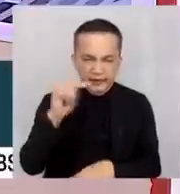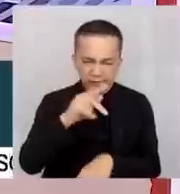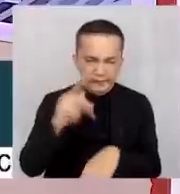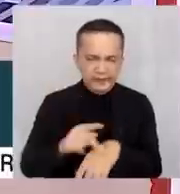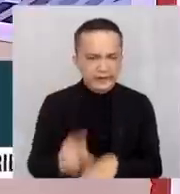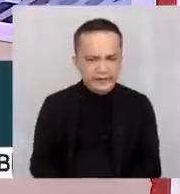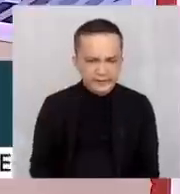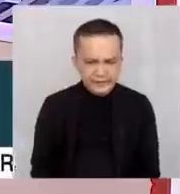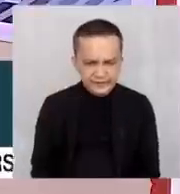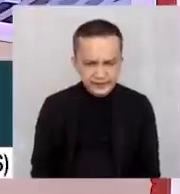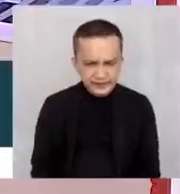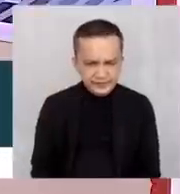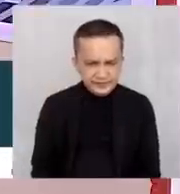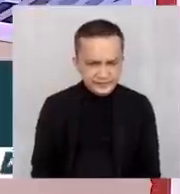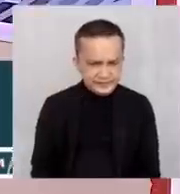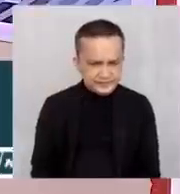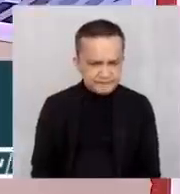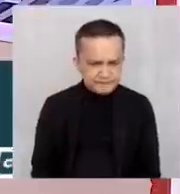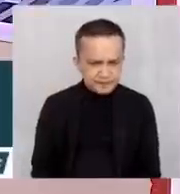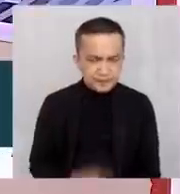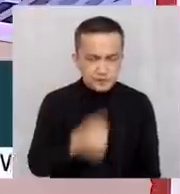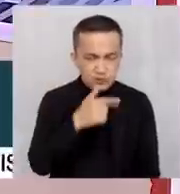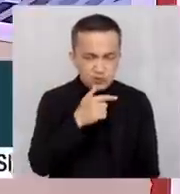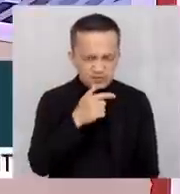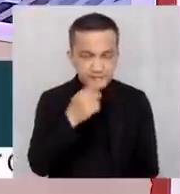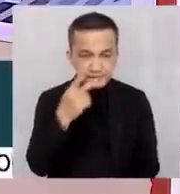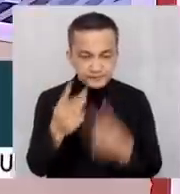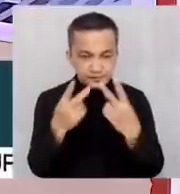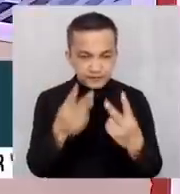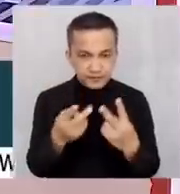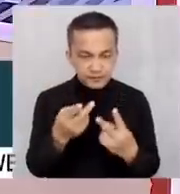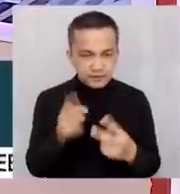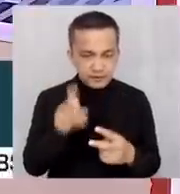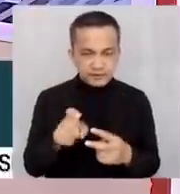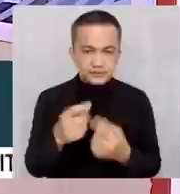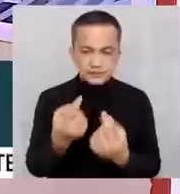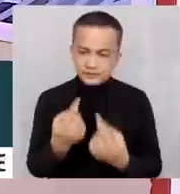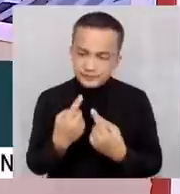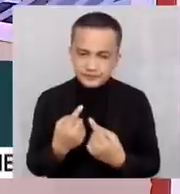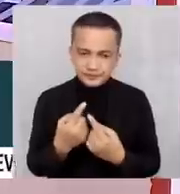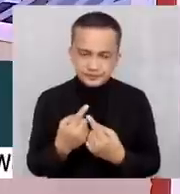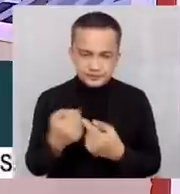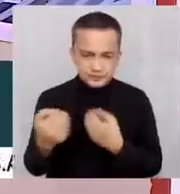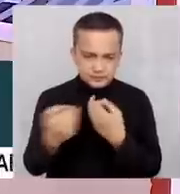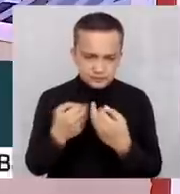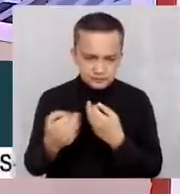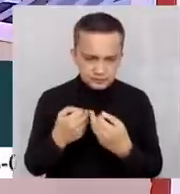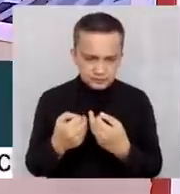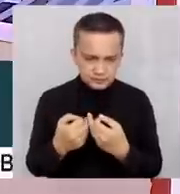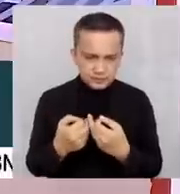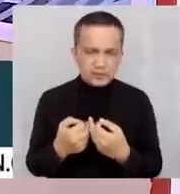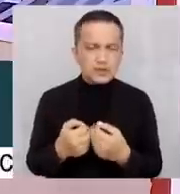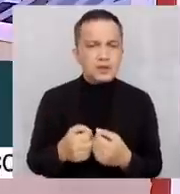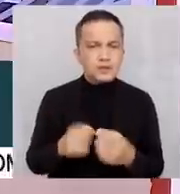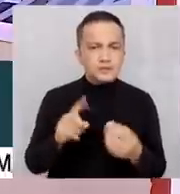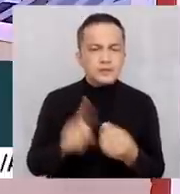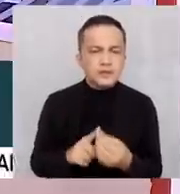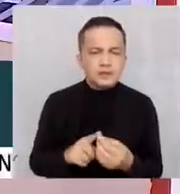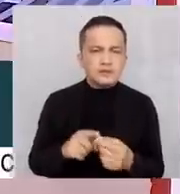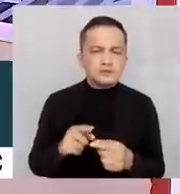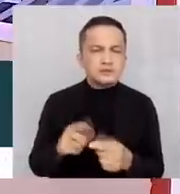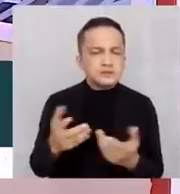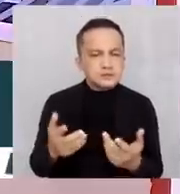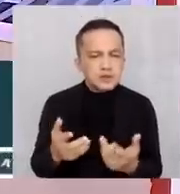Philippines. Sino po sa tingin ninyo ang dapat sumagot at mag-explika, magbigay ng eksplanasyon sa taong bayan kung